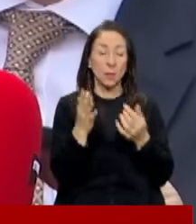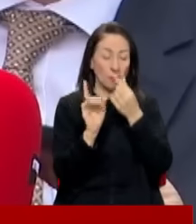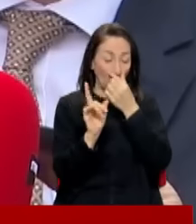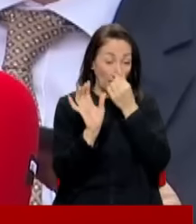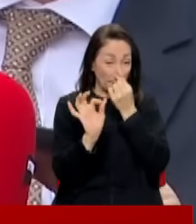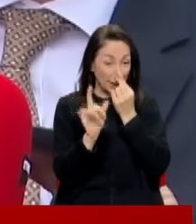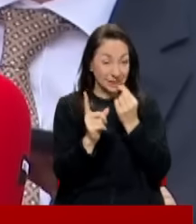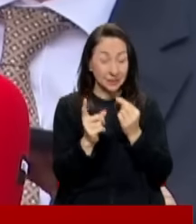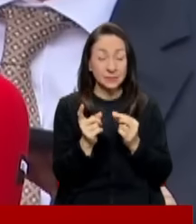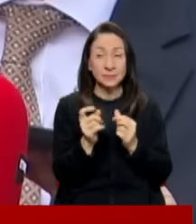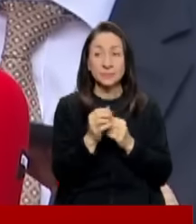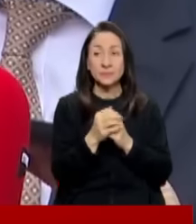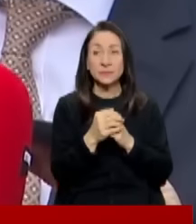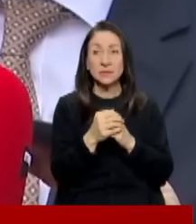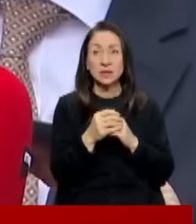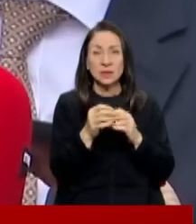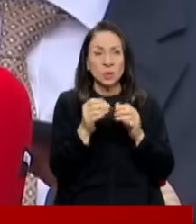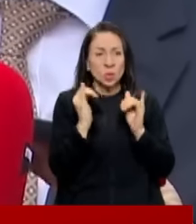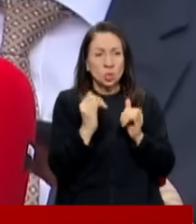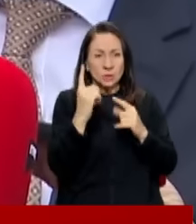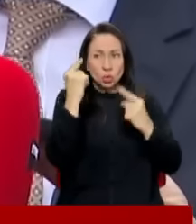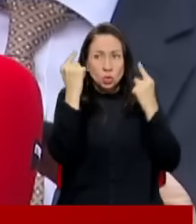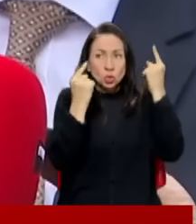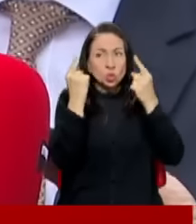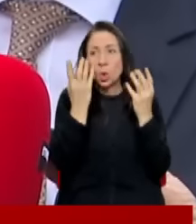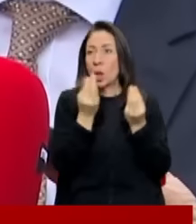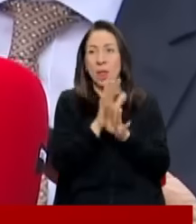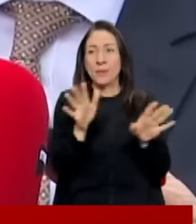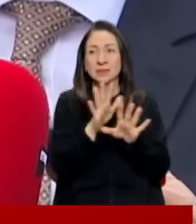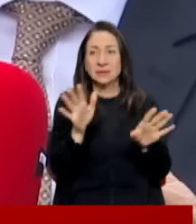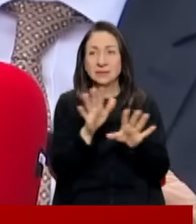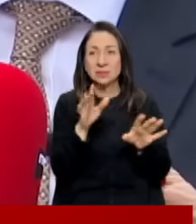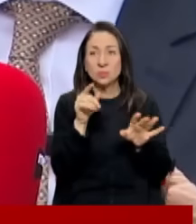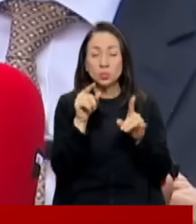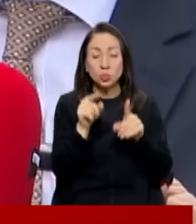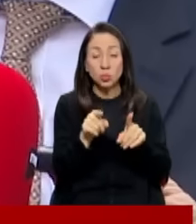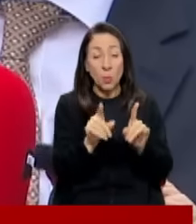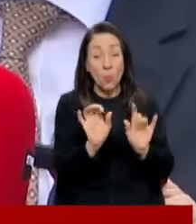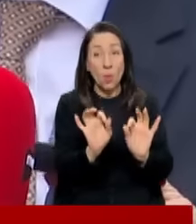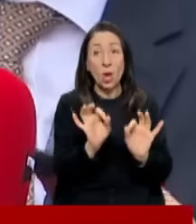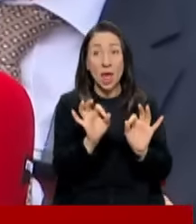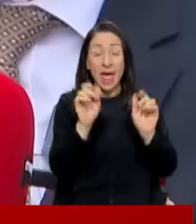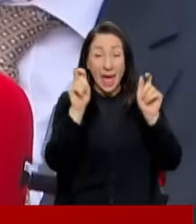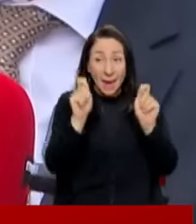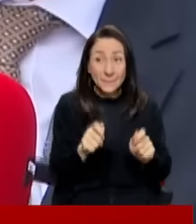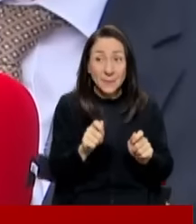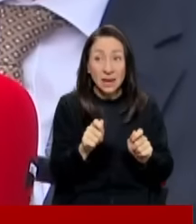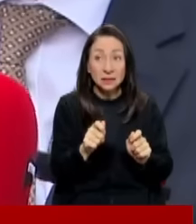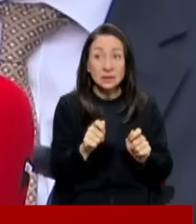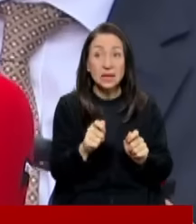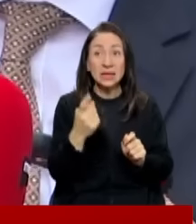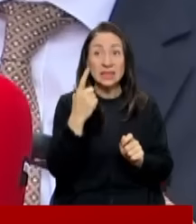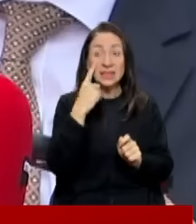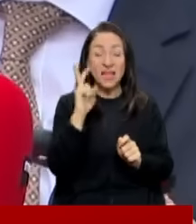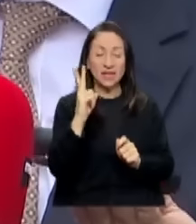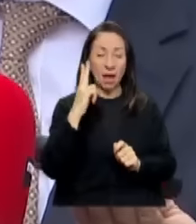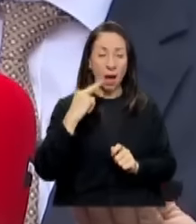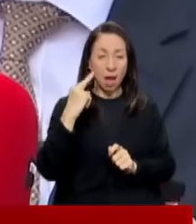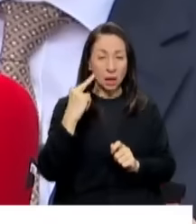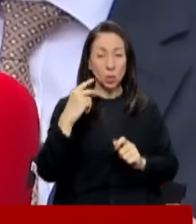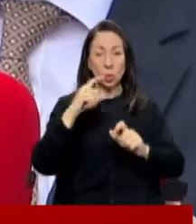bir haince bir düşünce olamaz yani. Bunu bu şekilde uygulamak devlet